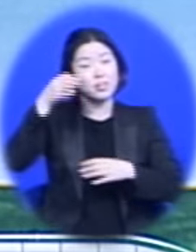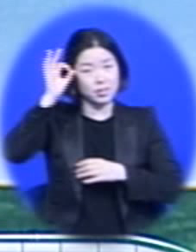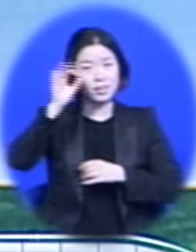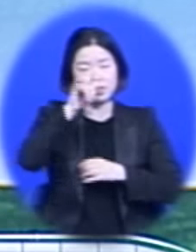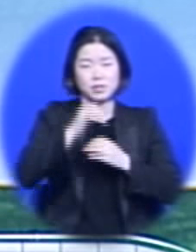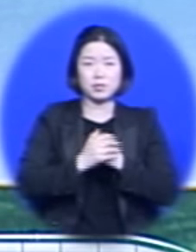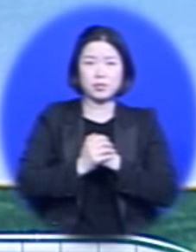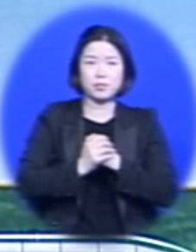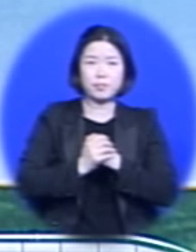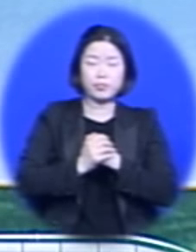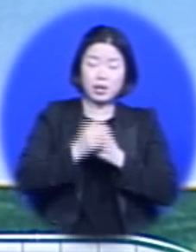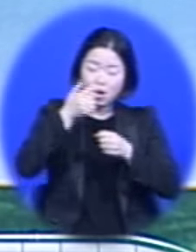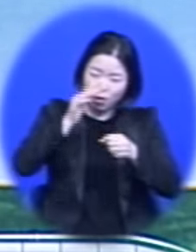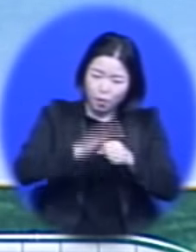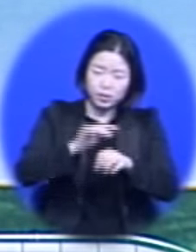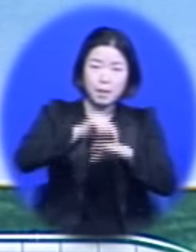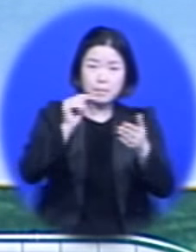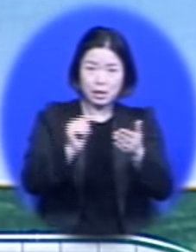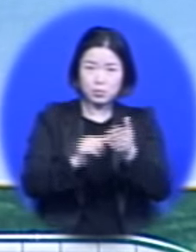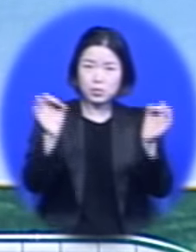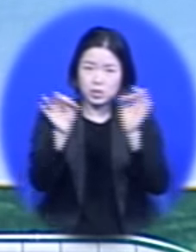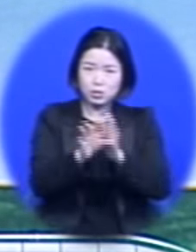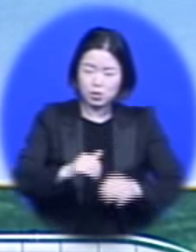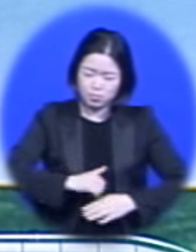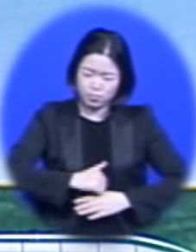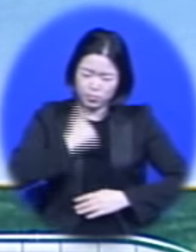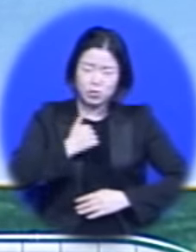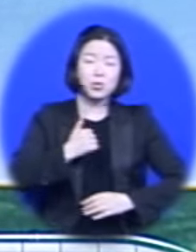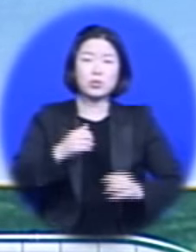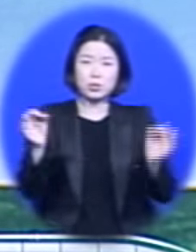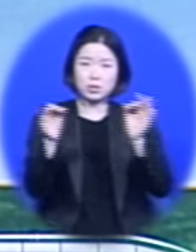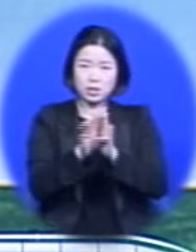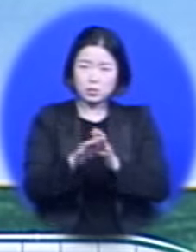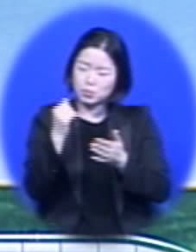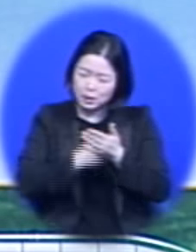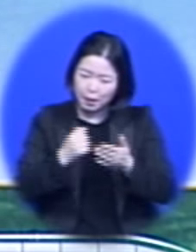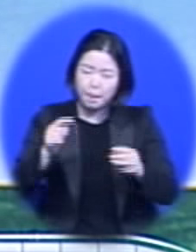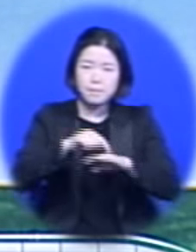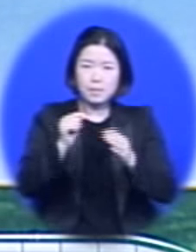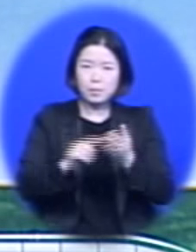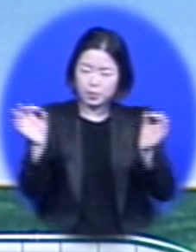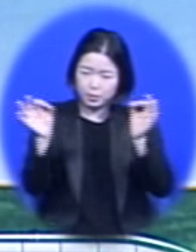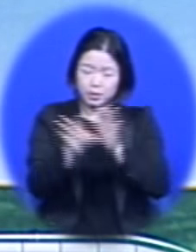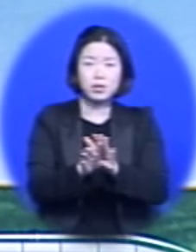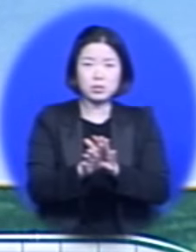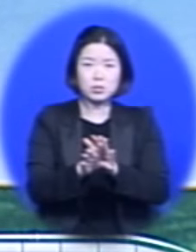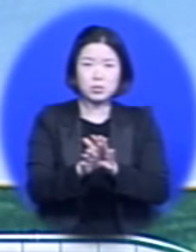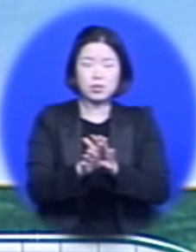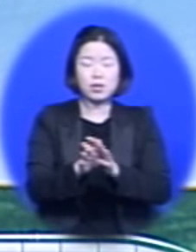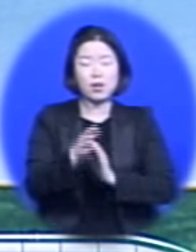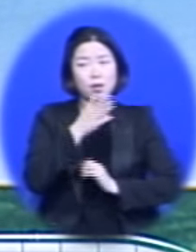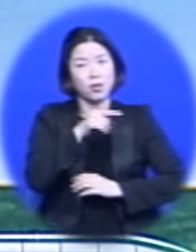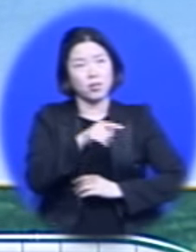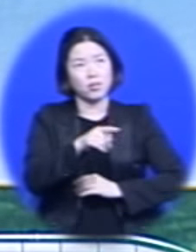들었어요. 억울한 마음도 없어지고 분노도 사라지고 섭섭한 마음도 사라지고 아 그러니까